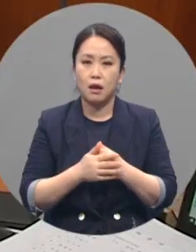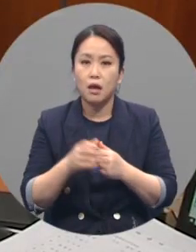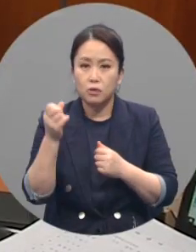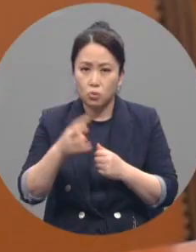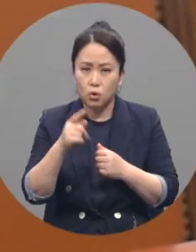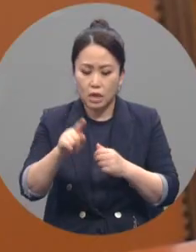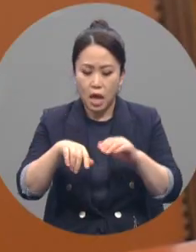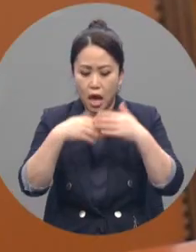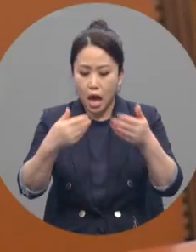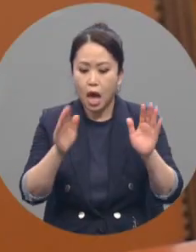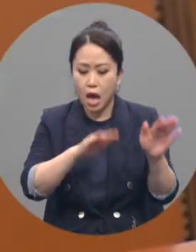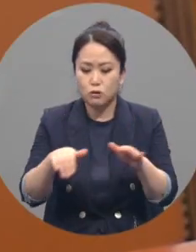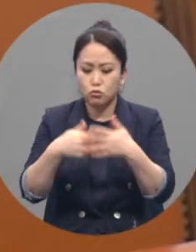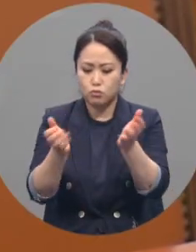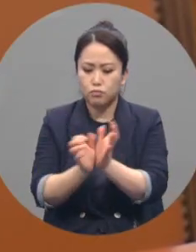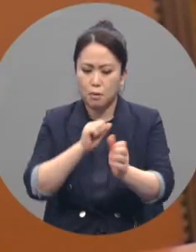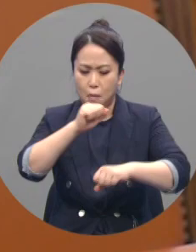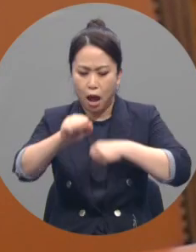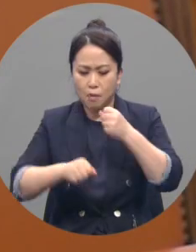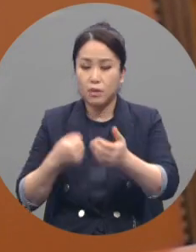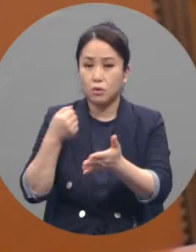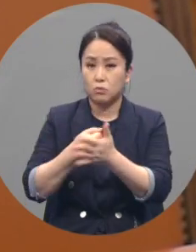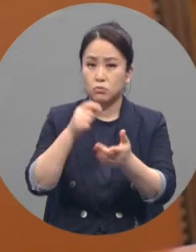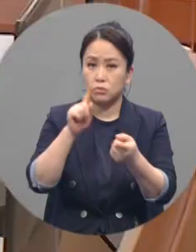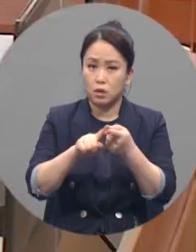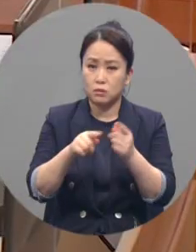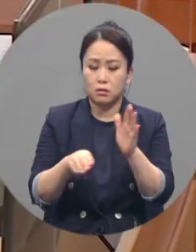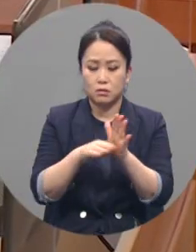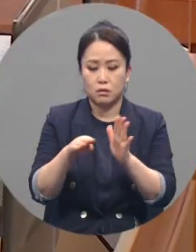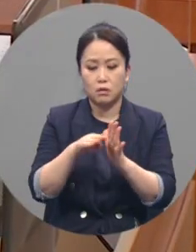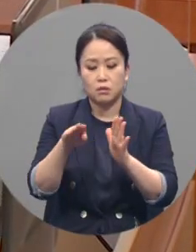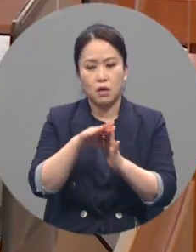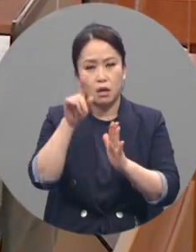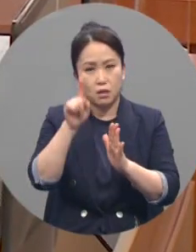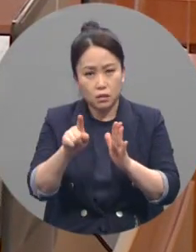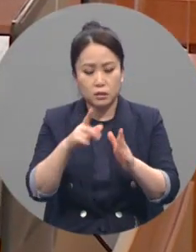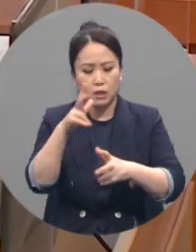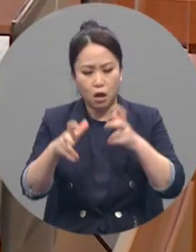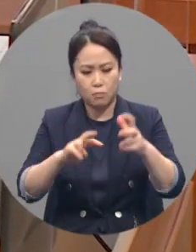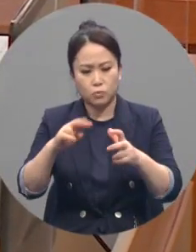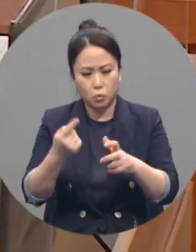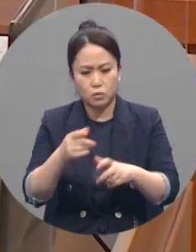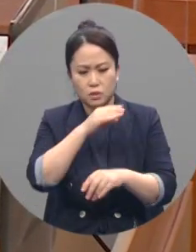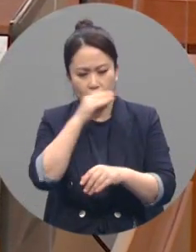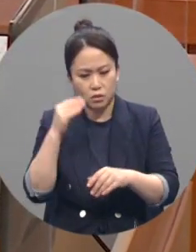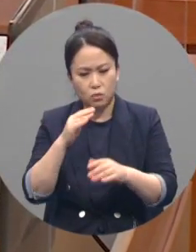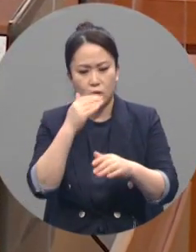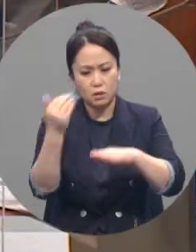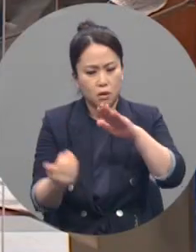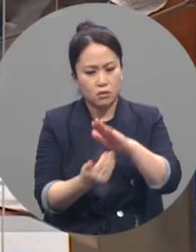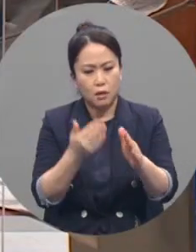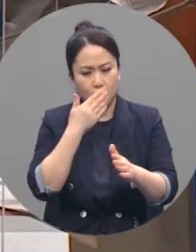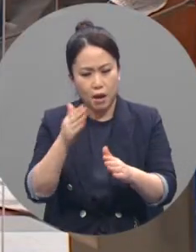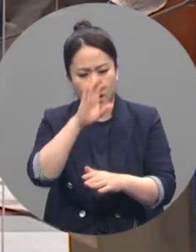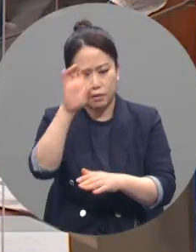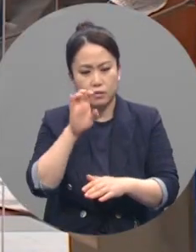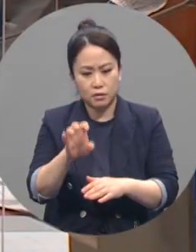해수부의 이 같은 일방적 결정에 1단계 사업이 제대로 성사될지 우려하고 있습니다. MBC 뉴스 박준호입니다.